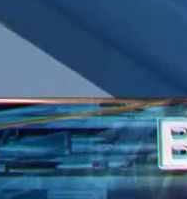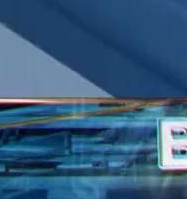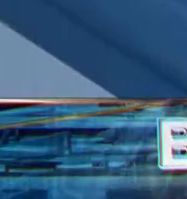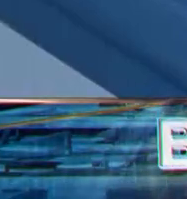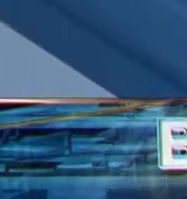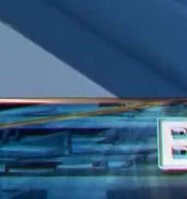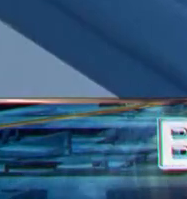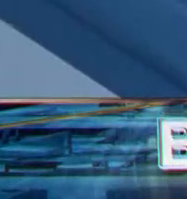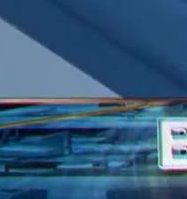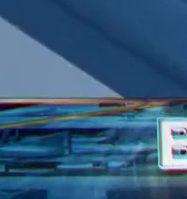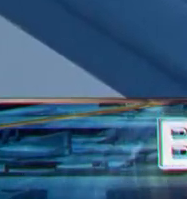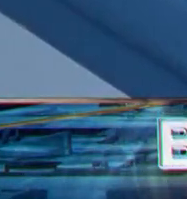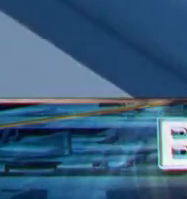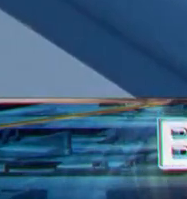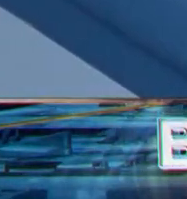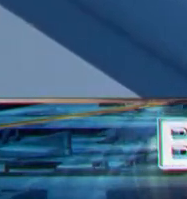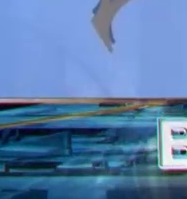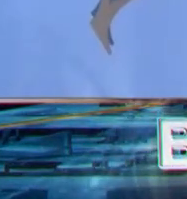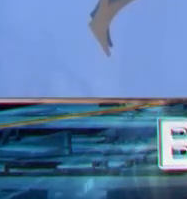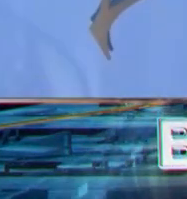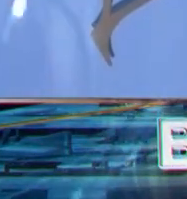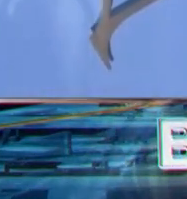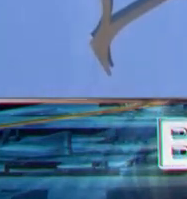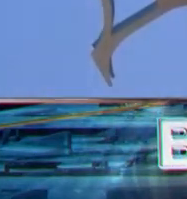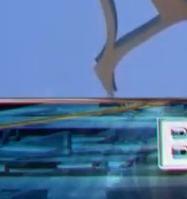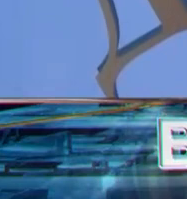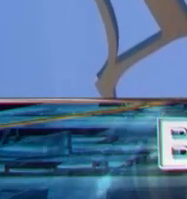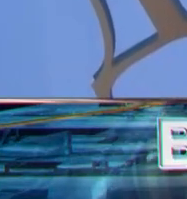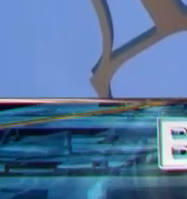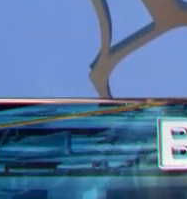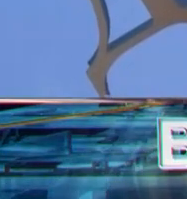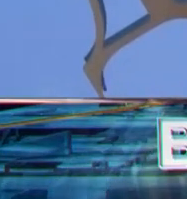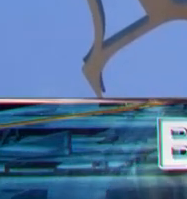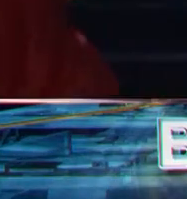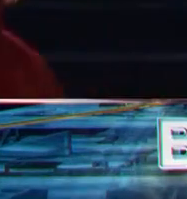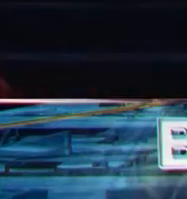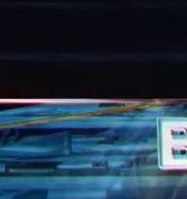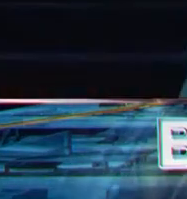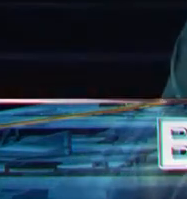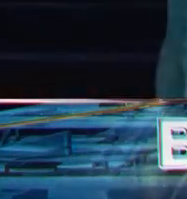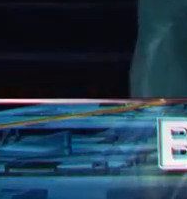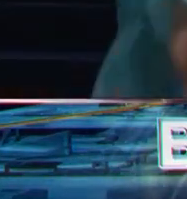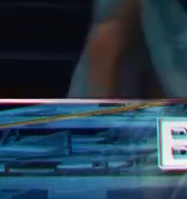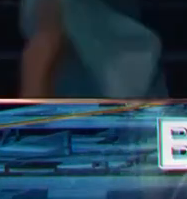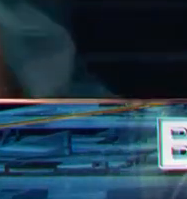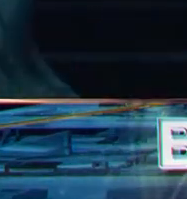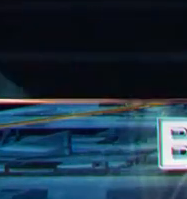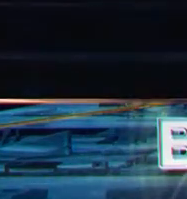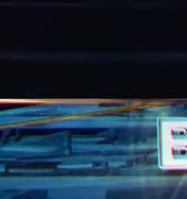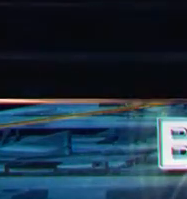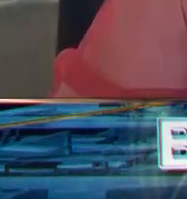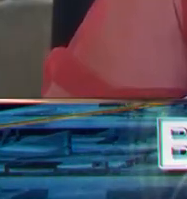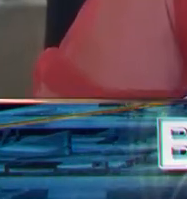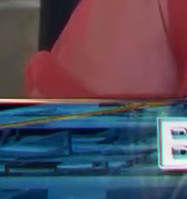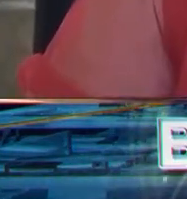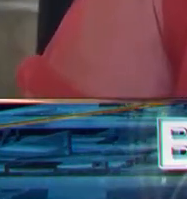Алдағы жексенбі ел үшін мәртебелі мейрам. Конституция күні. Мереке қарсаңында 650-ден аса жетісулық марапатталды.